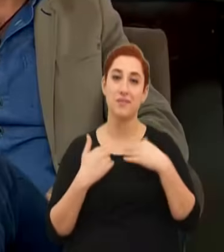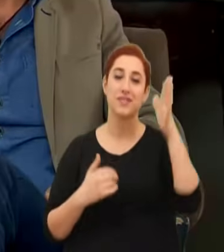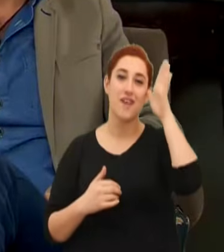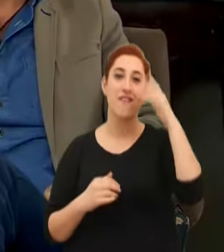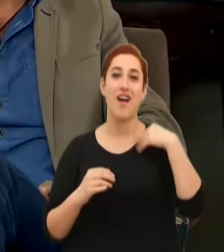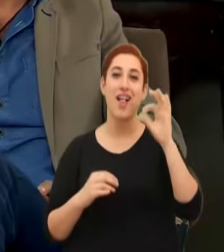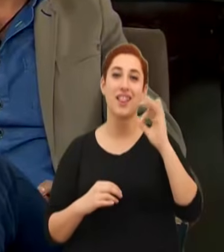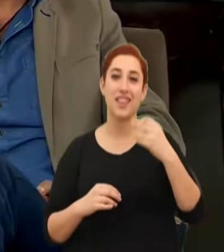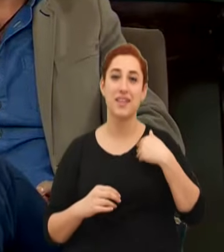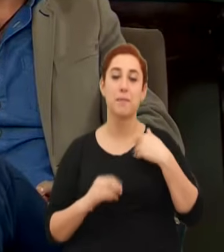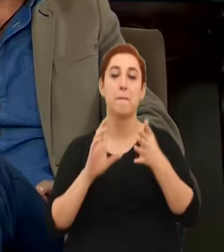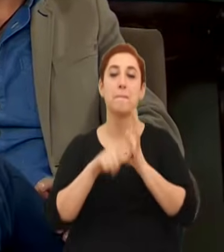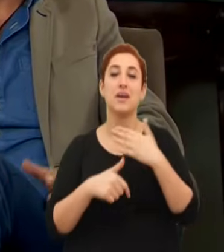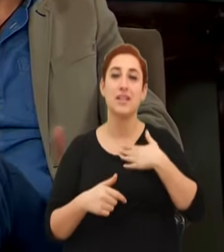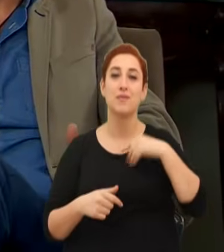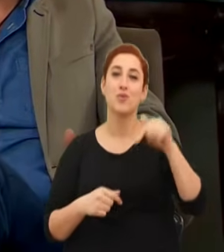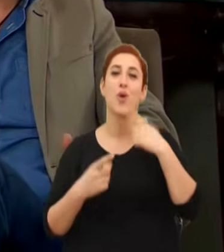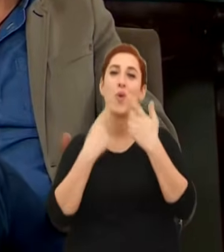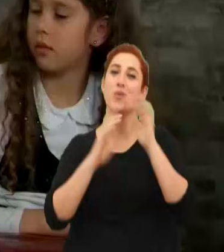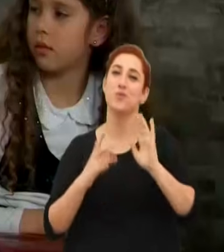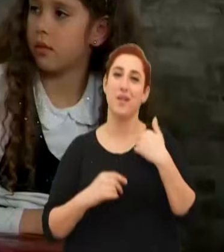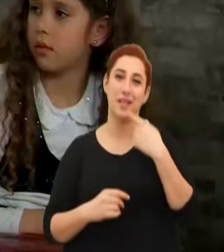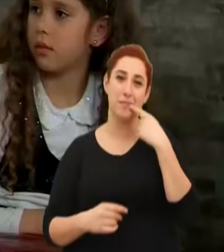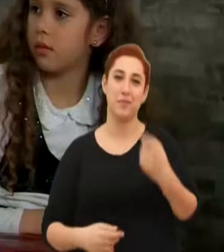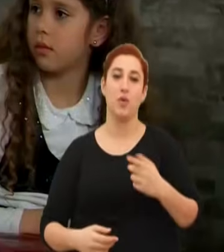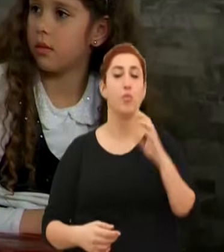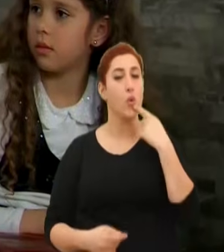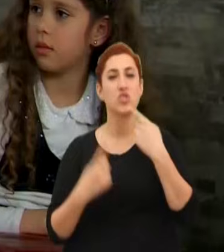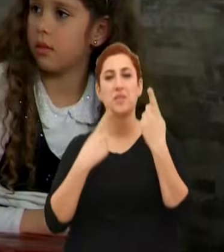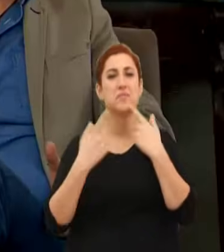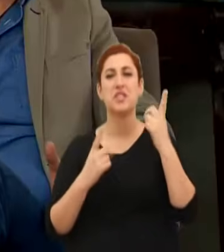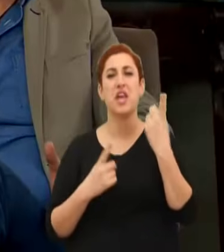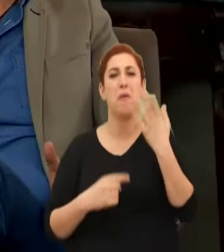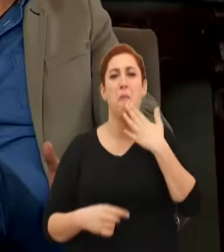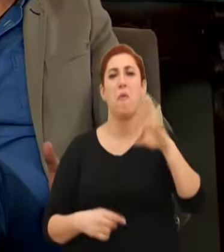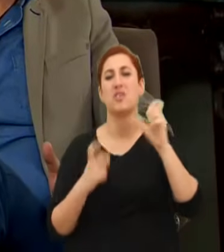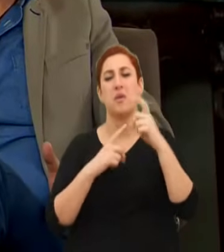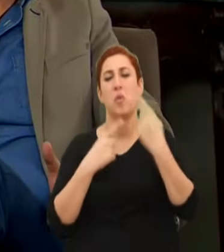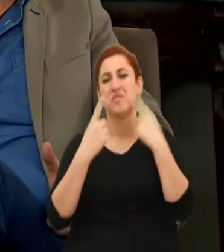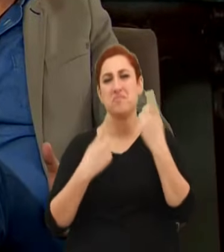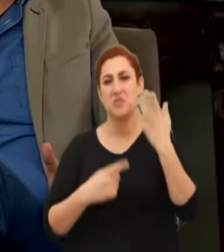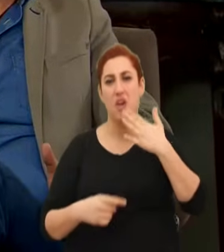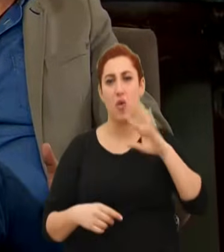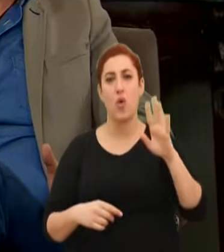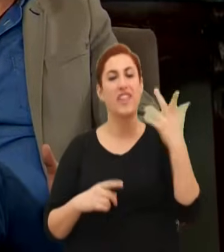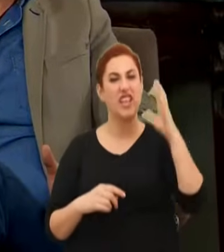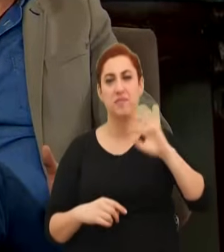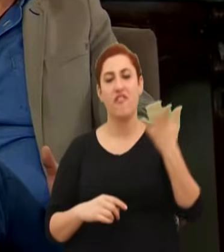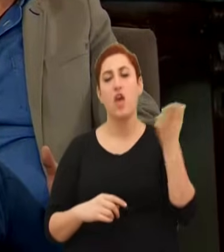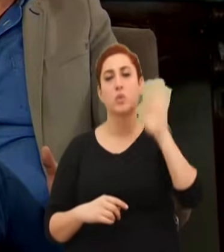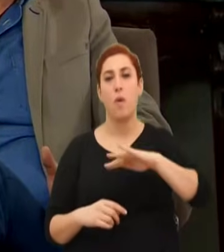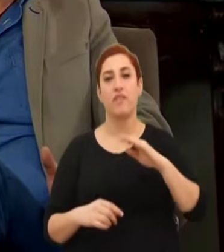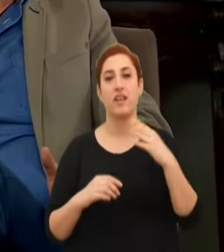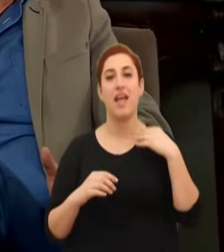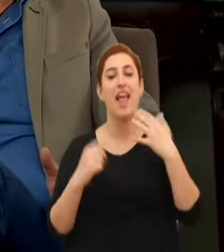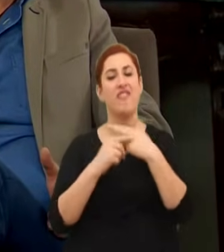saf altınım, süzme balım. İstersen bunları konuşmayalım diyorum şimdi. Konuşacak bir şey yok Sarpiş. Konuşacak bir şey yok. Ne şimdi ne de